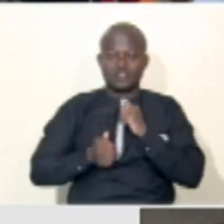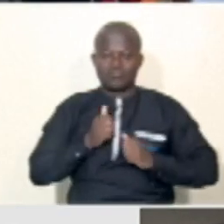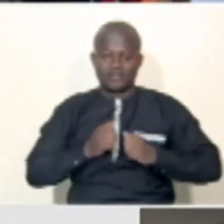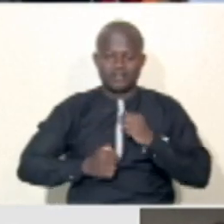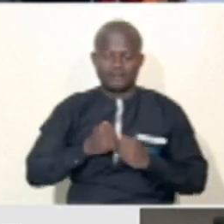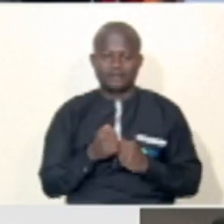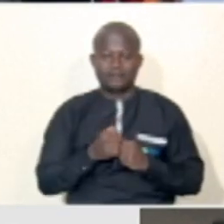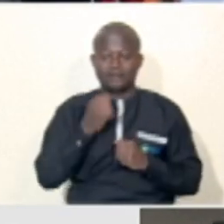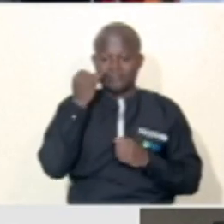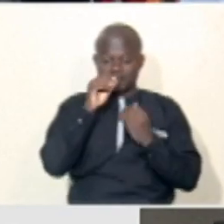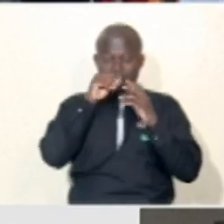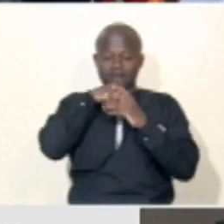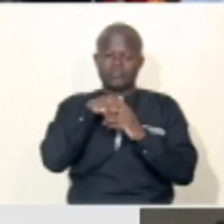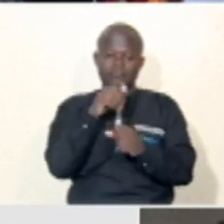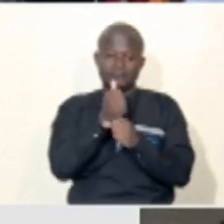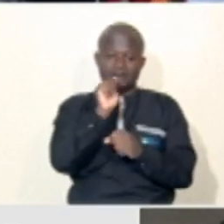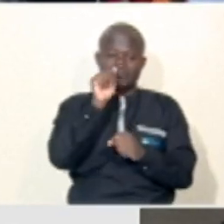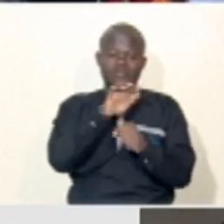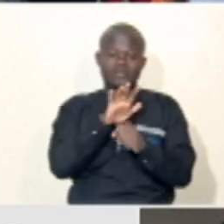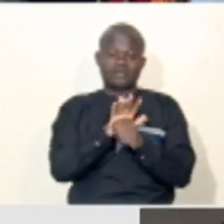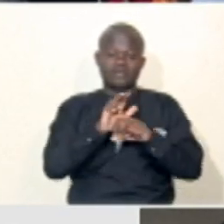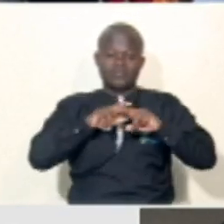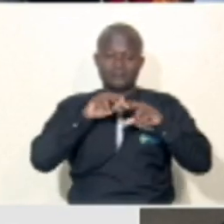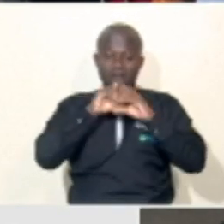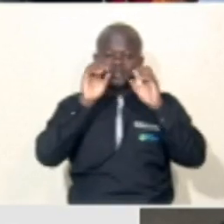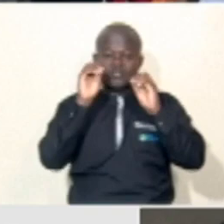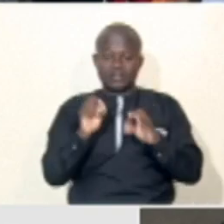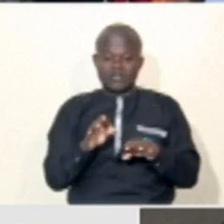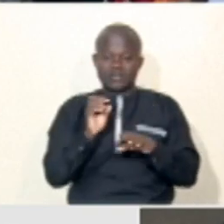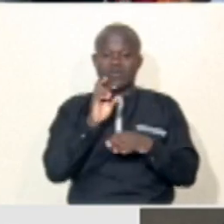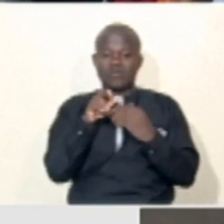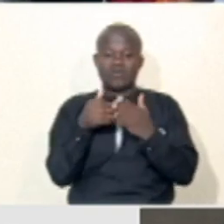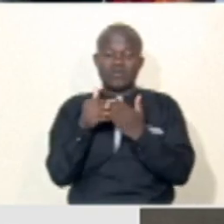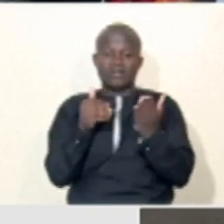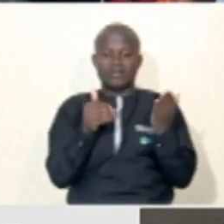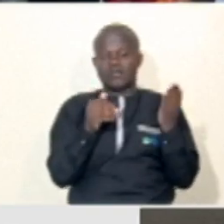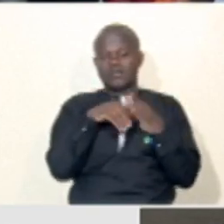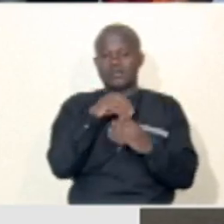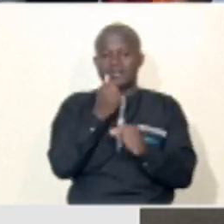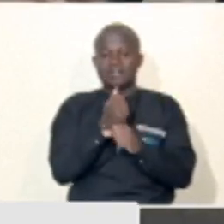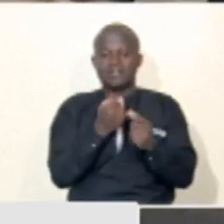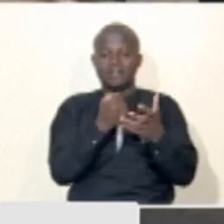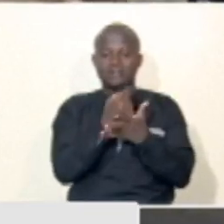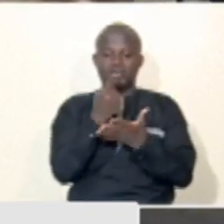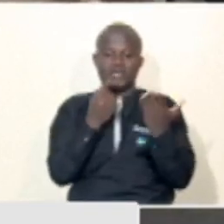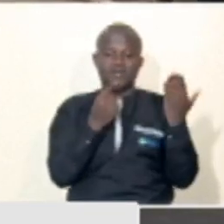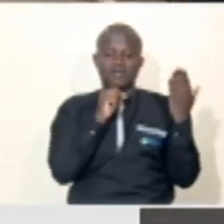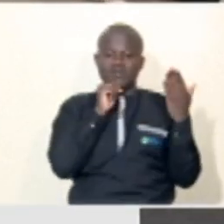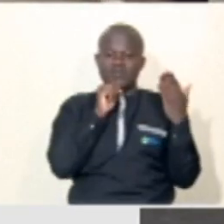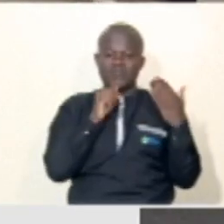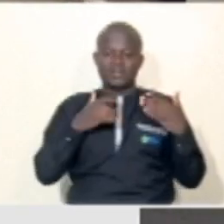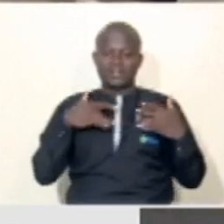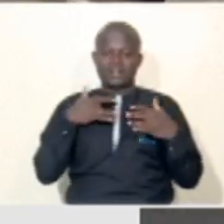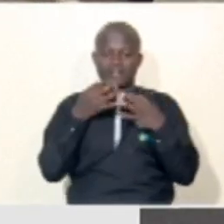Iyo umuntu yirirwa mu mirimo ye cyane cyane abicara mu maofisi cyangwa se mu kazi gatuma